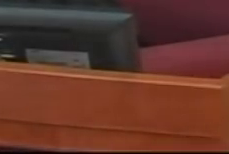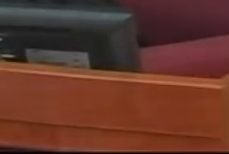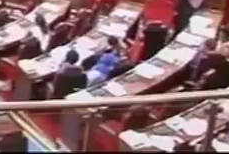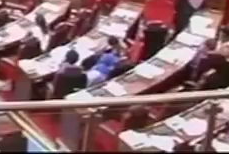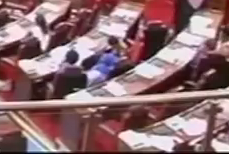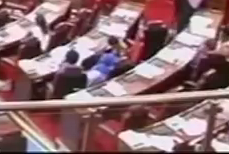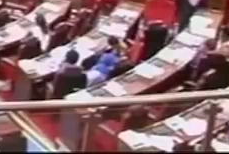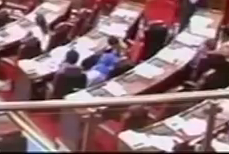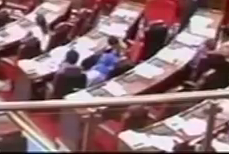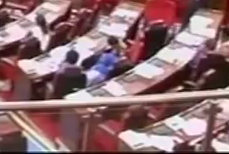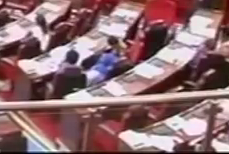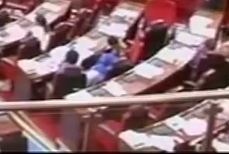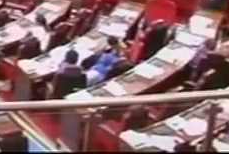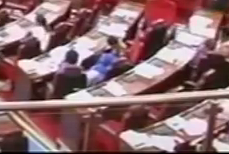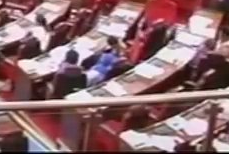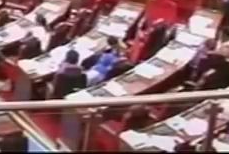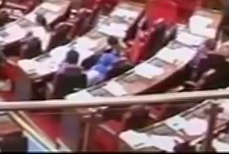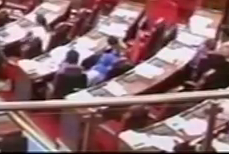jiandae.